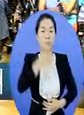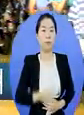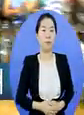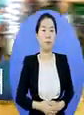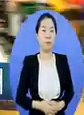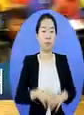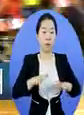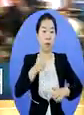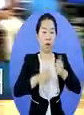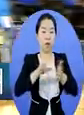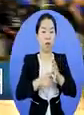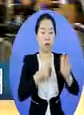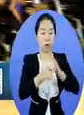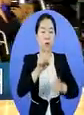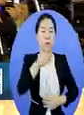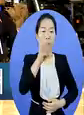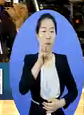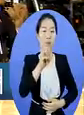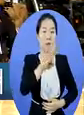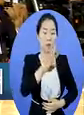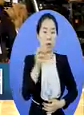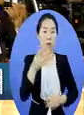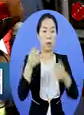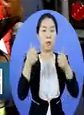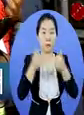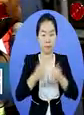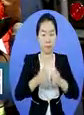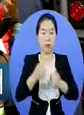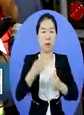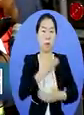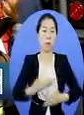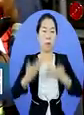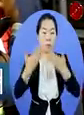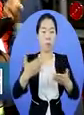이번 대회에는 선수 134명과 심판 운영진, 그리고